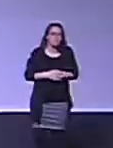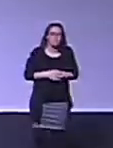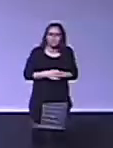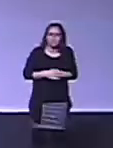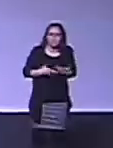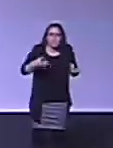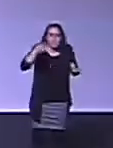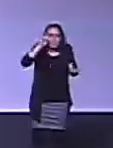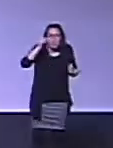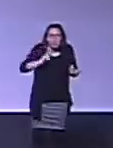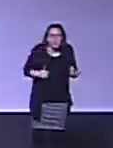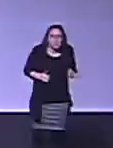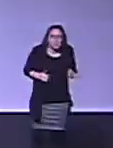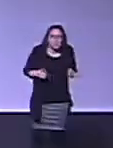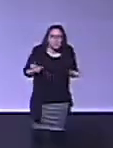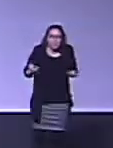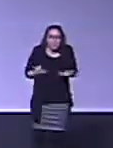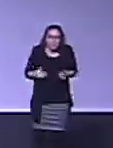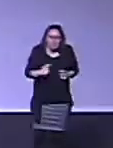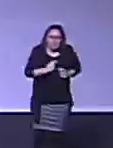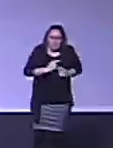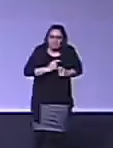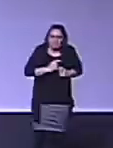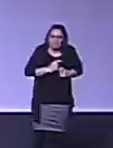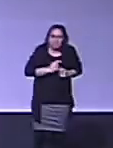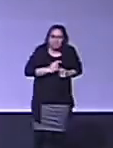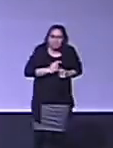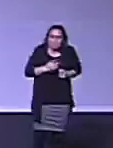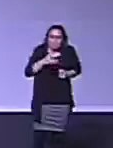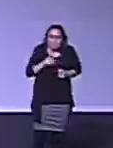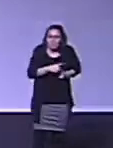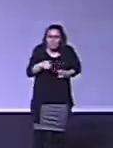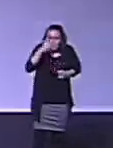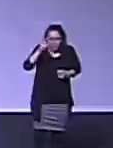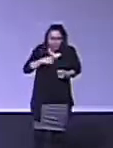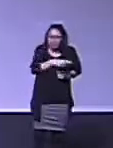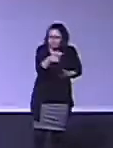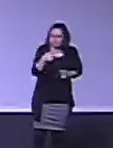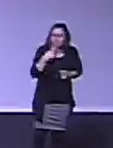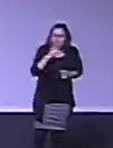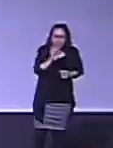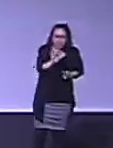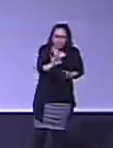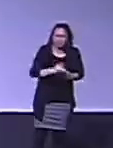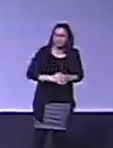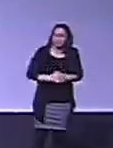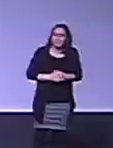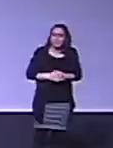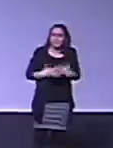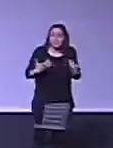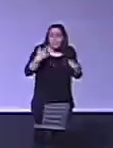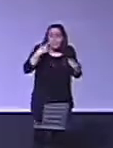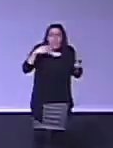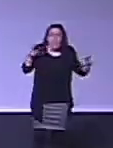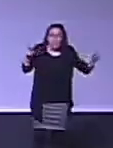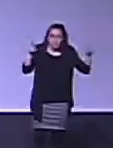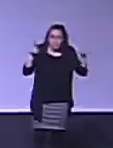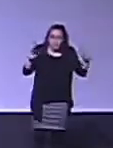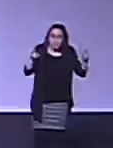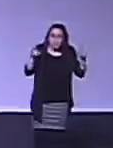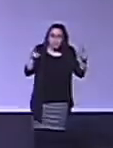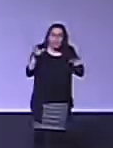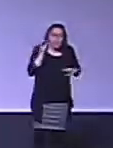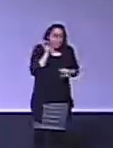merezideten besteko premioa, eta ber, Beren neska asko asteien berrirak etizta